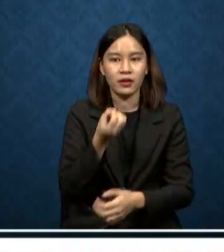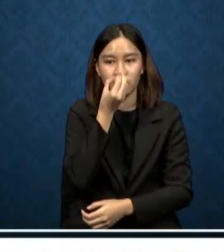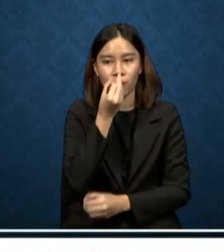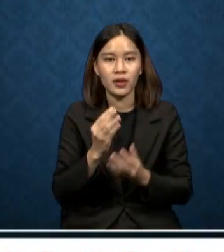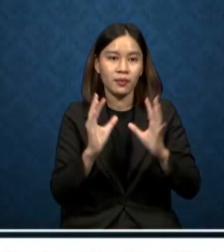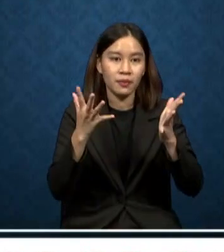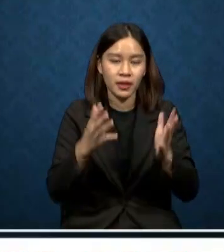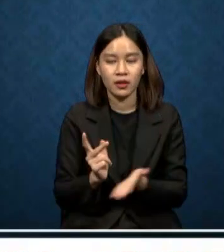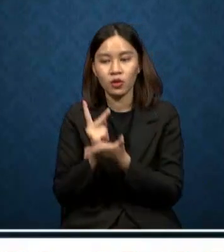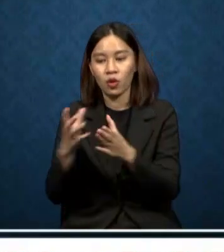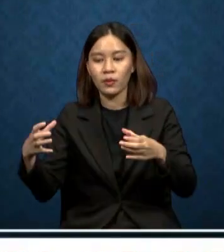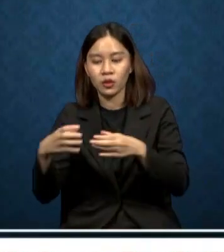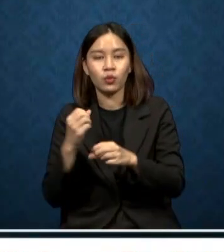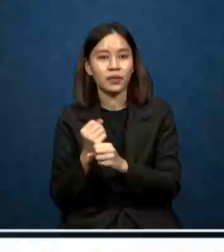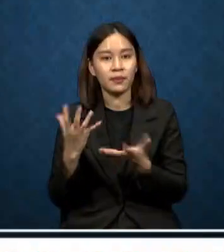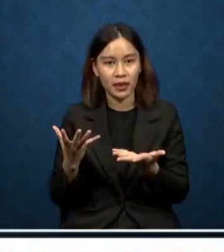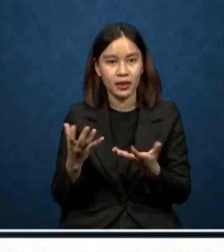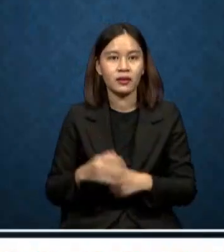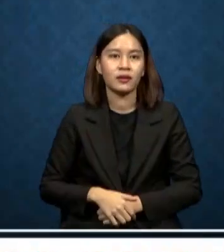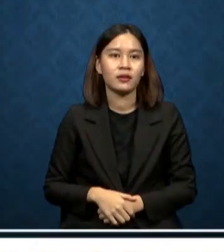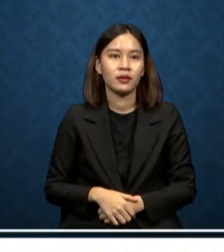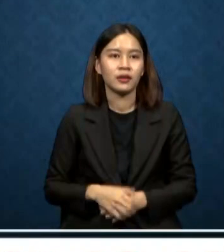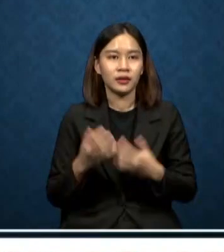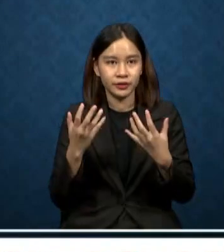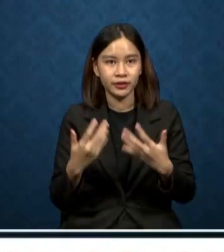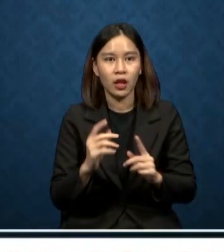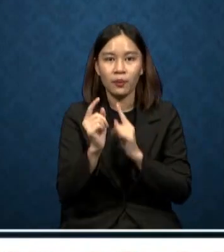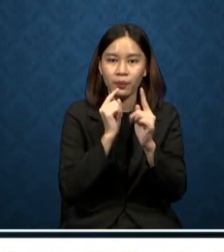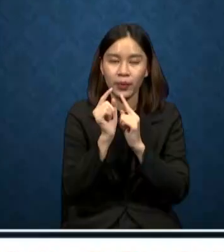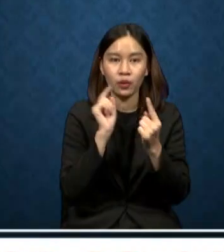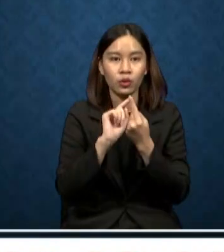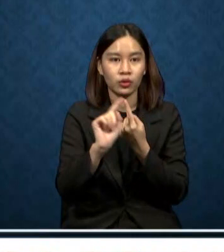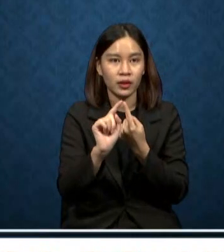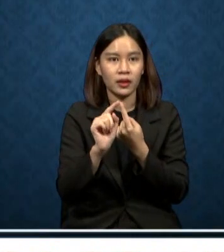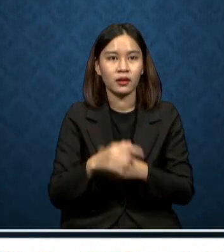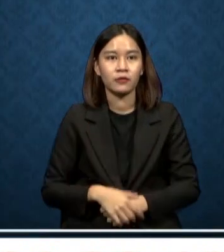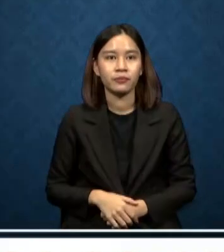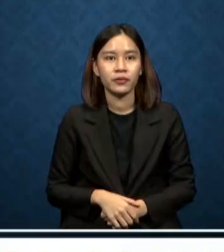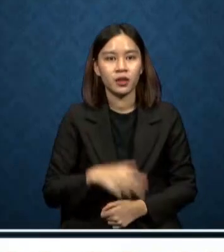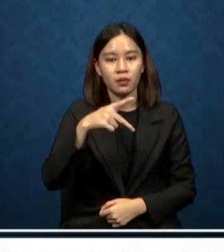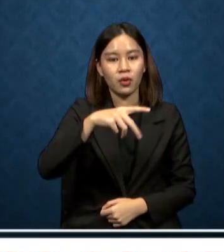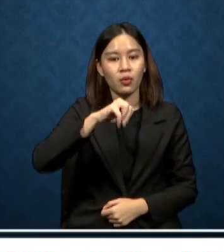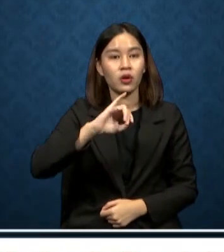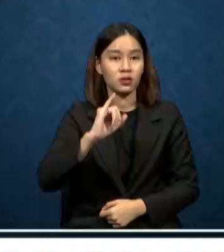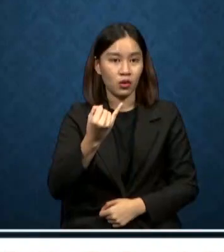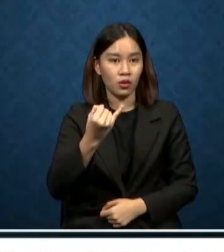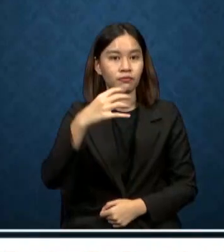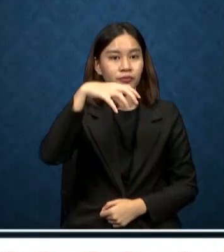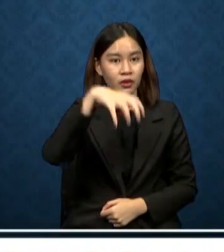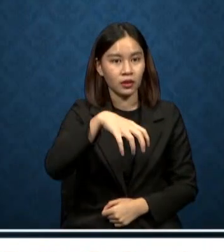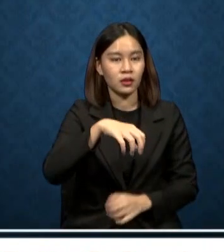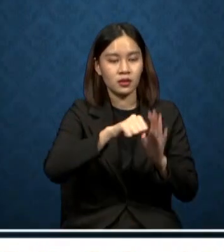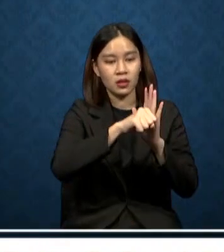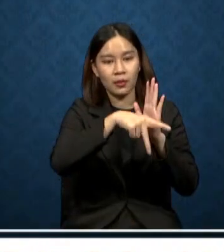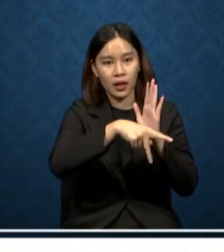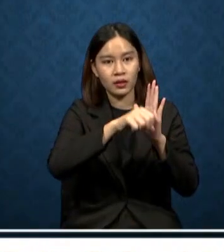ถ้ากู้เป็กลมทำยังไงนะครับ หลงจากนั้เราก็ประสารงานกับทางพอม.จ. จัหวดสุ